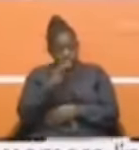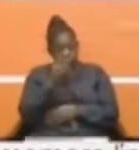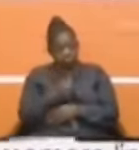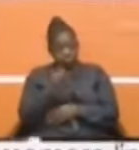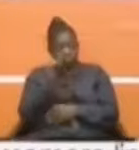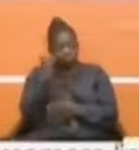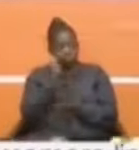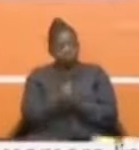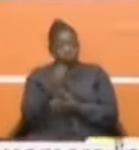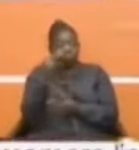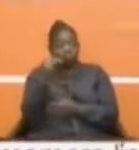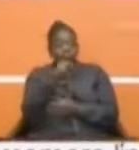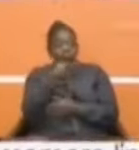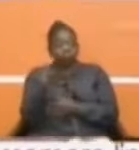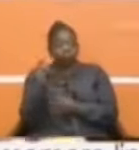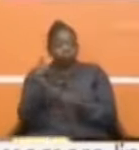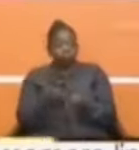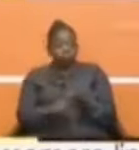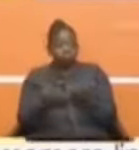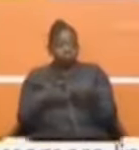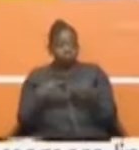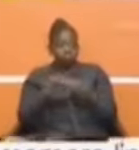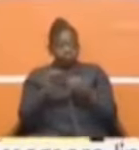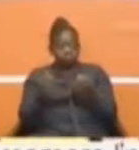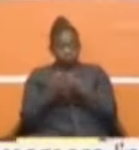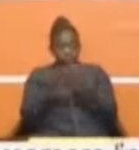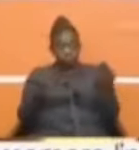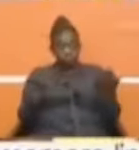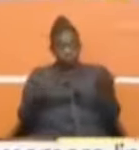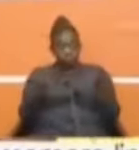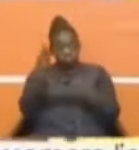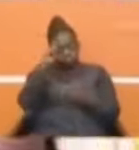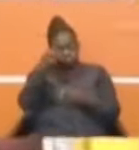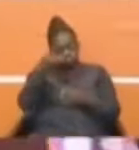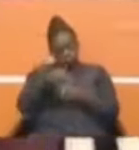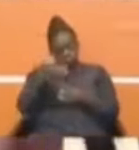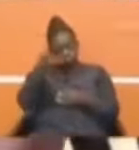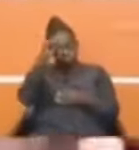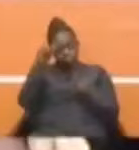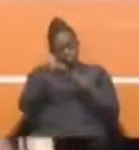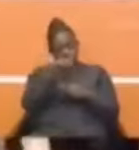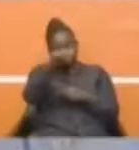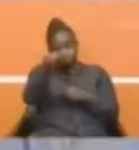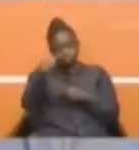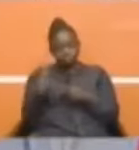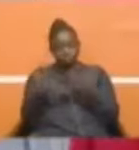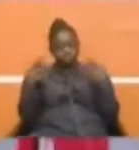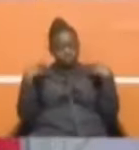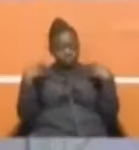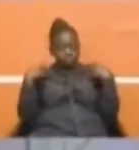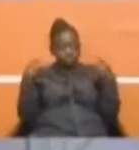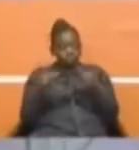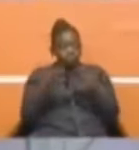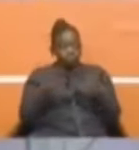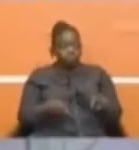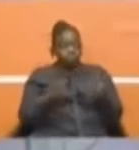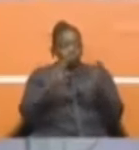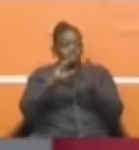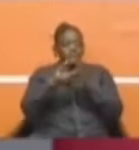bankiru tukwata omwana mu bwongo bwonna bwonna mu byonsoma ne mu co-curricular activities mu ngeri emu